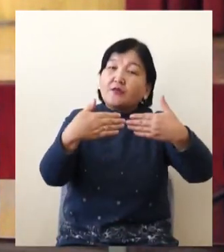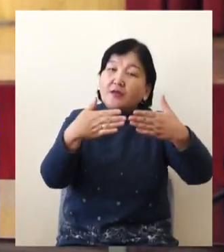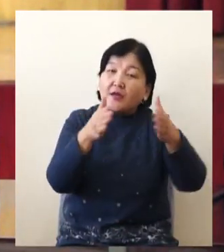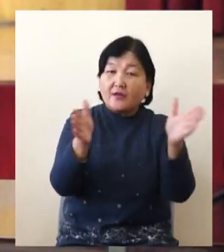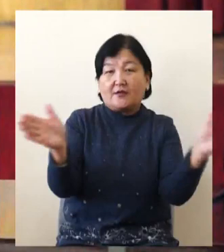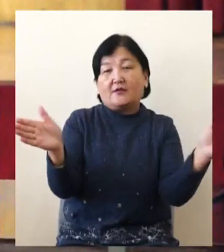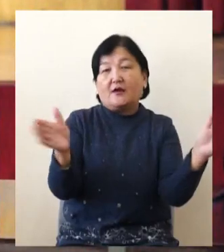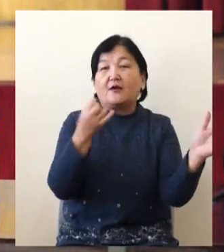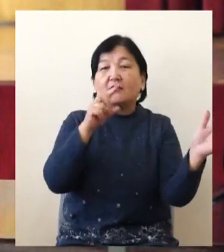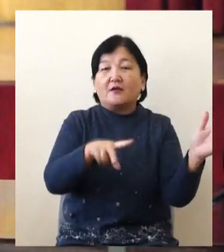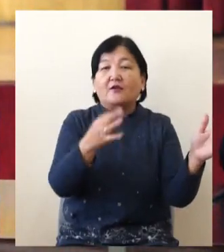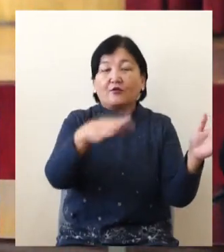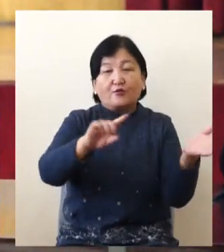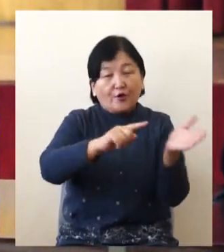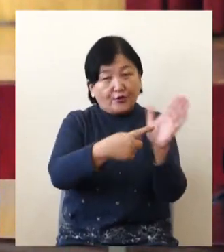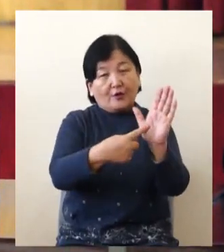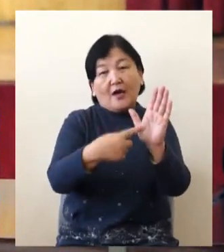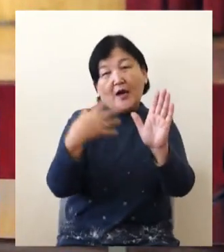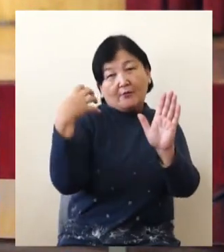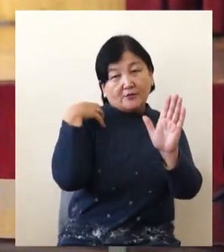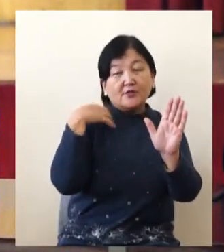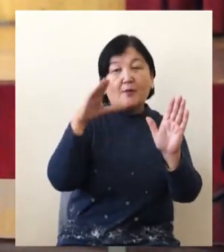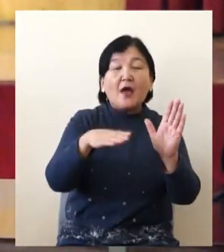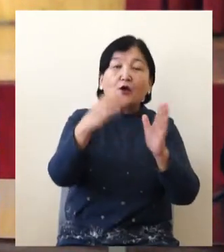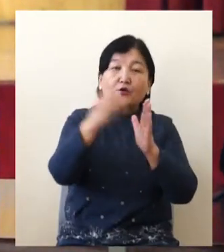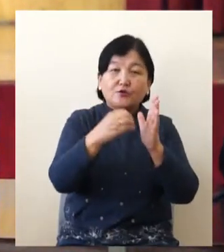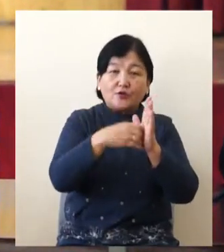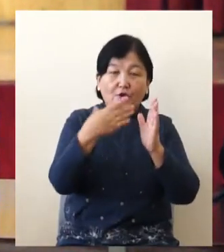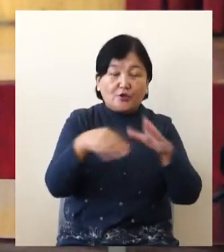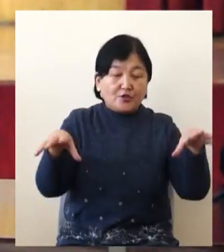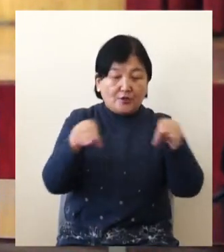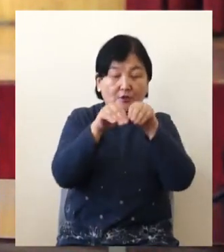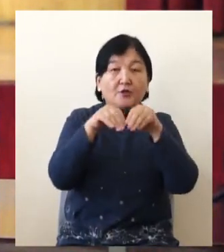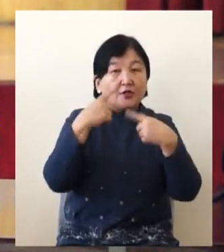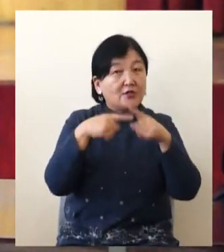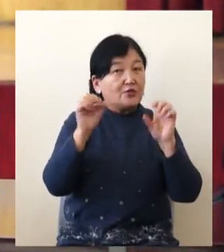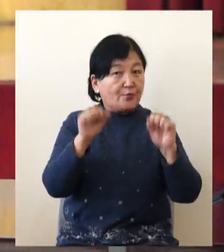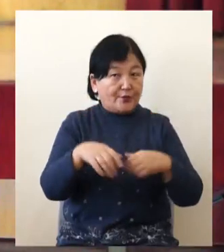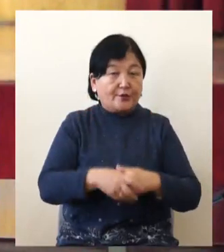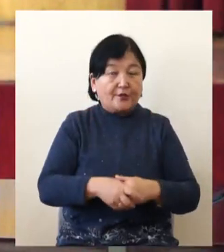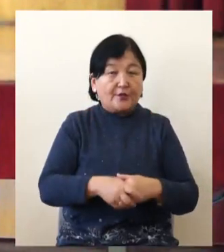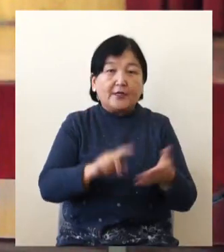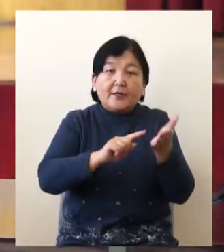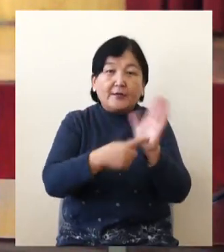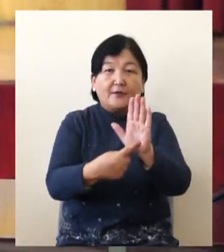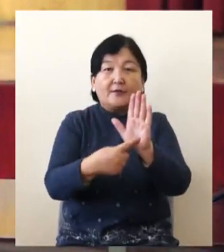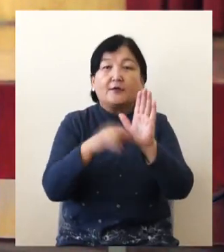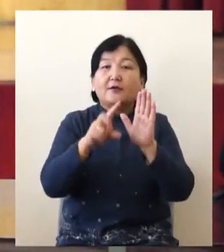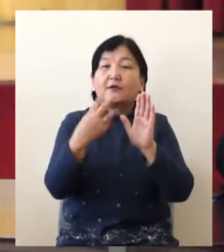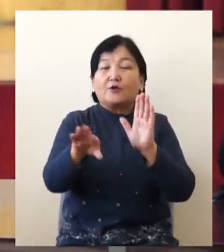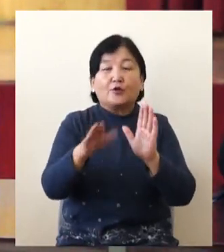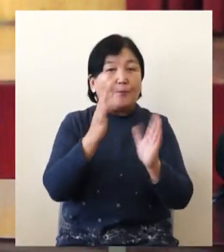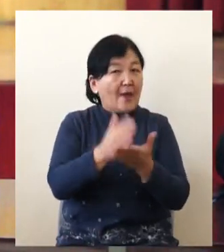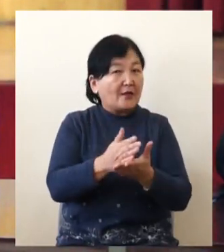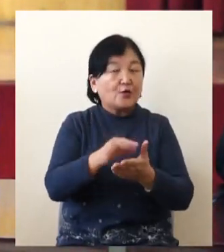игэх хариуцлагатай гуравдугаар хариуцлага. Энэ дотроос бид ил тод байх гэдгийг за